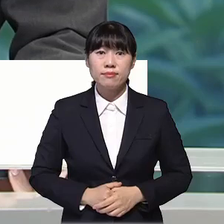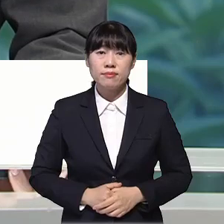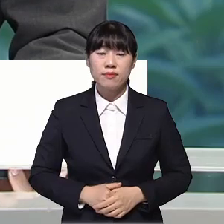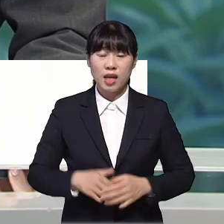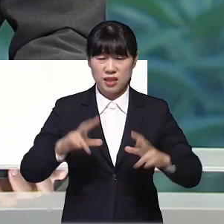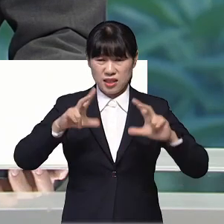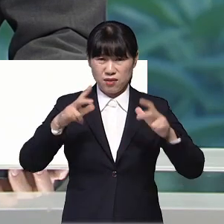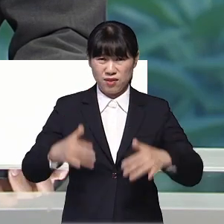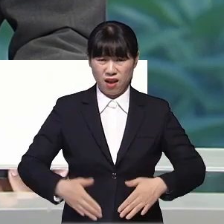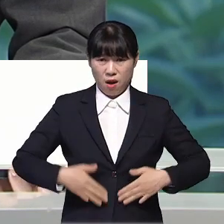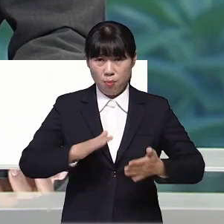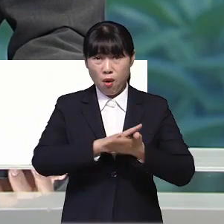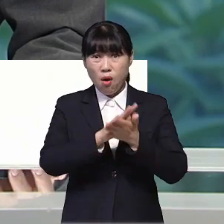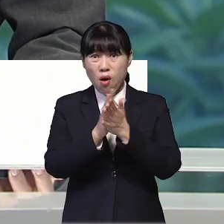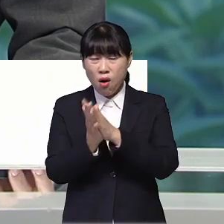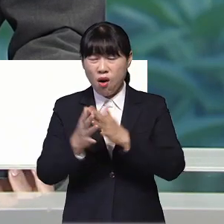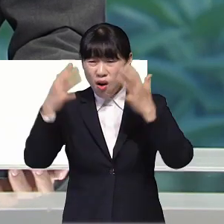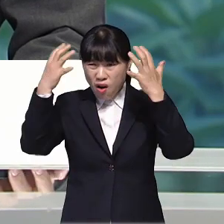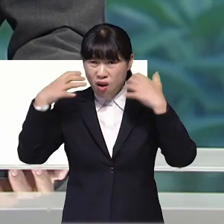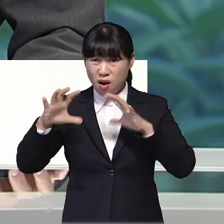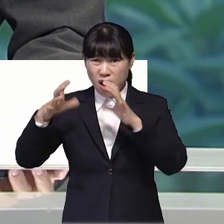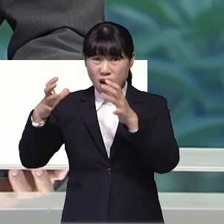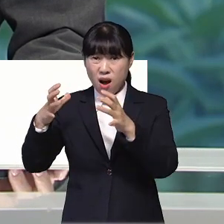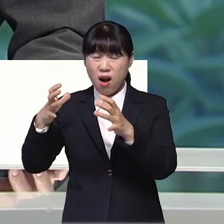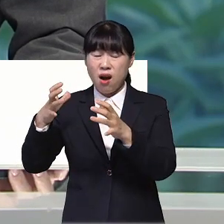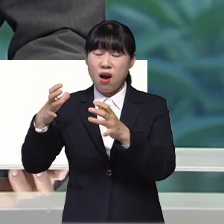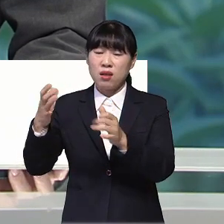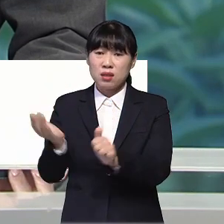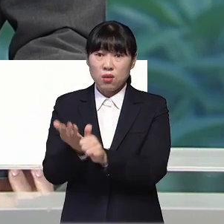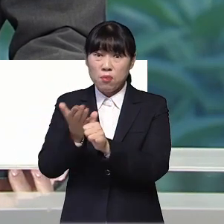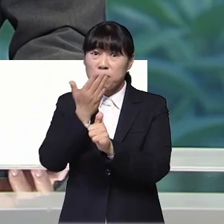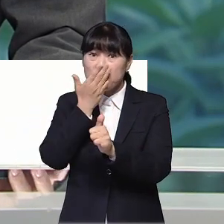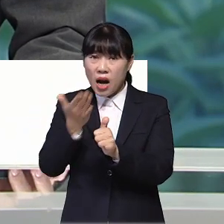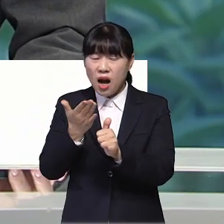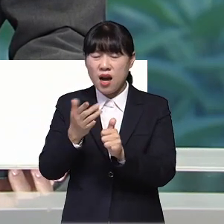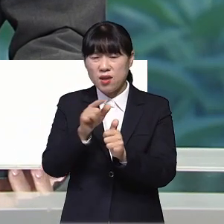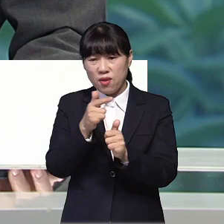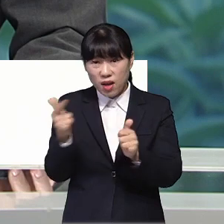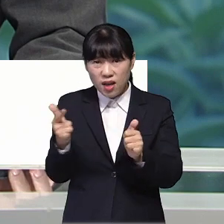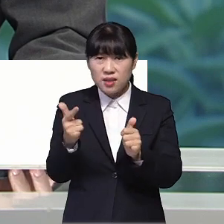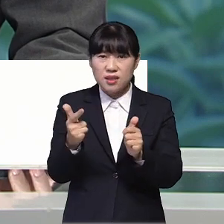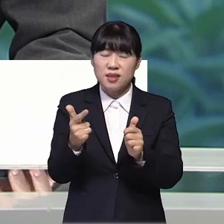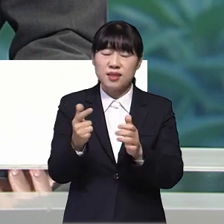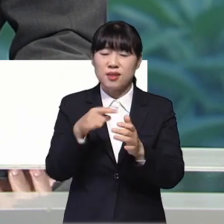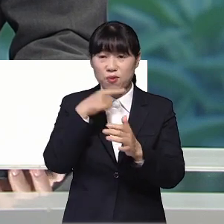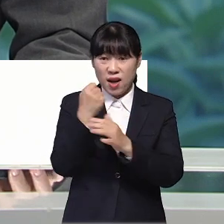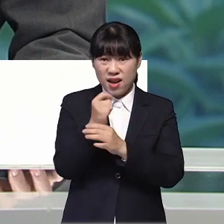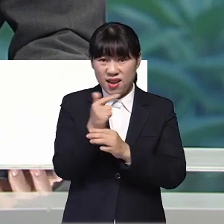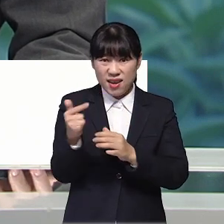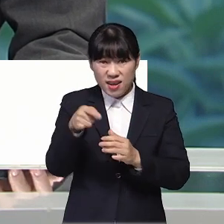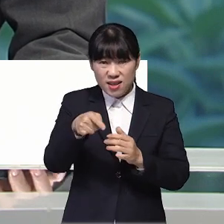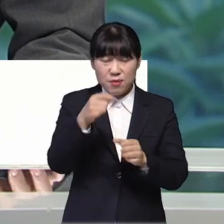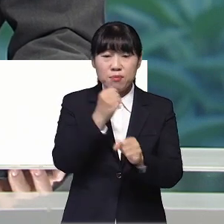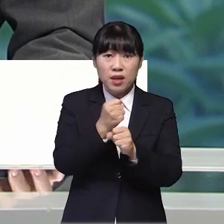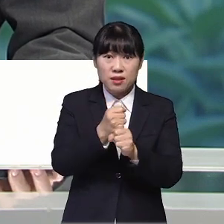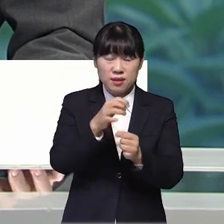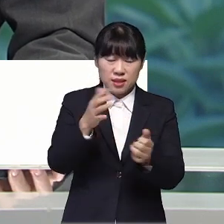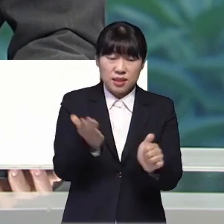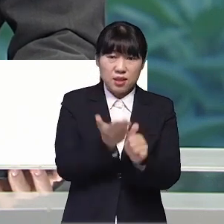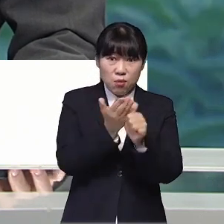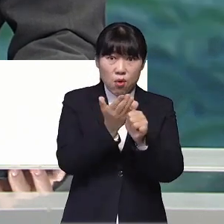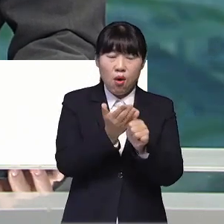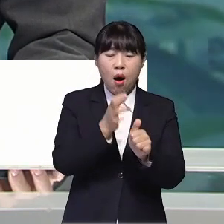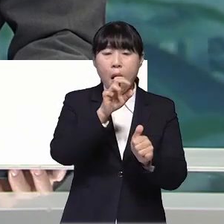지구온난화로 아열대 작물 재배 면적이 크게 늘고 있는데요 특히 망고는 높은 당도가 부드러운 식감으로